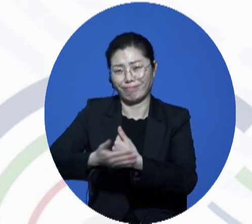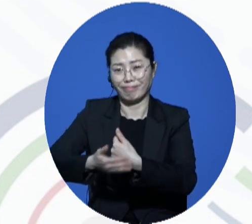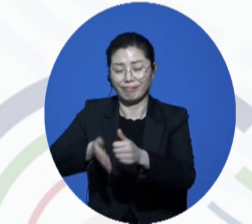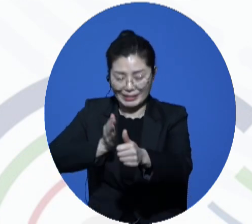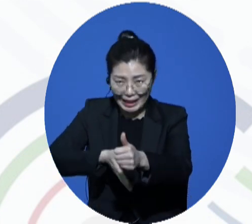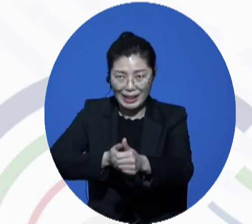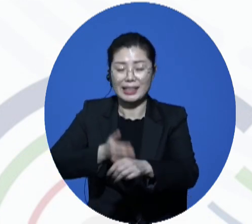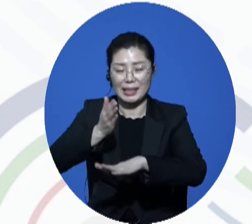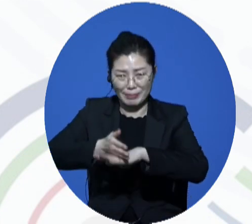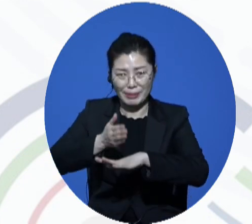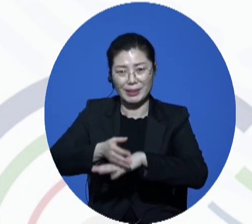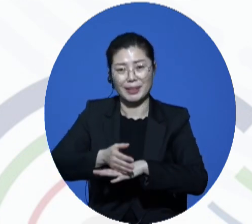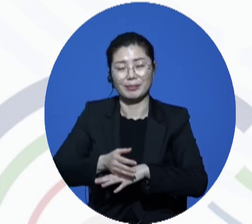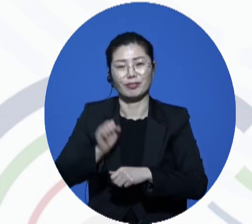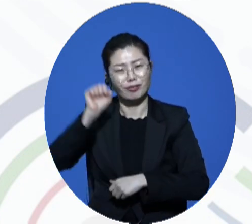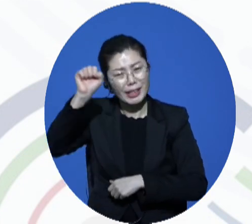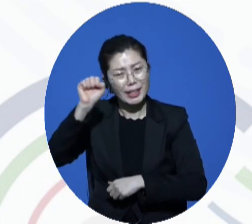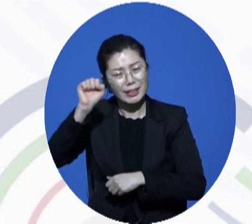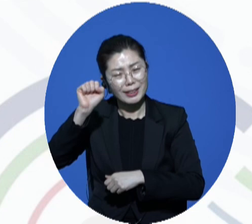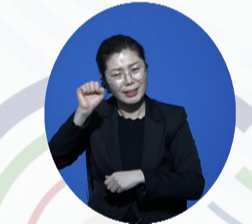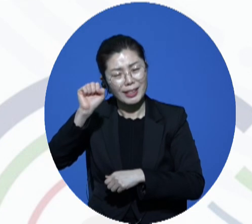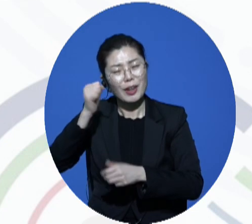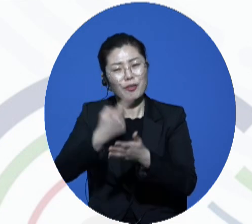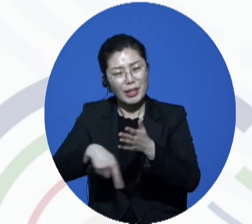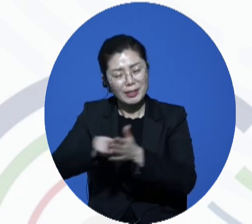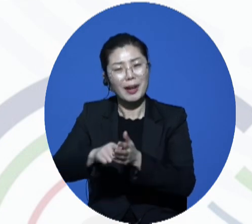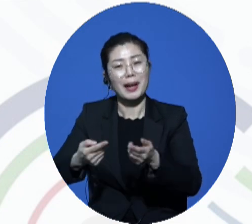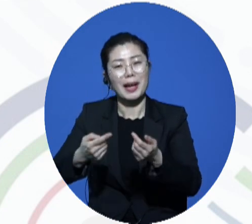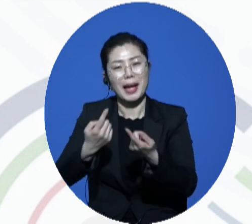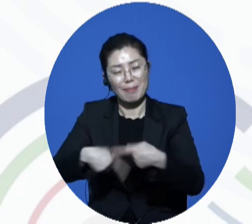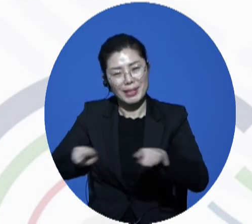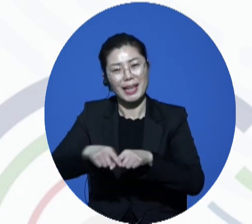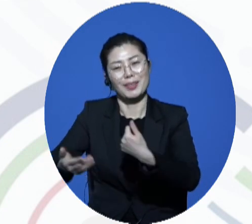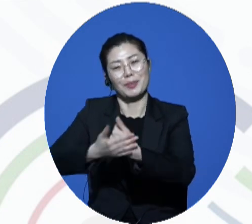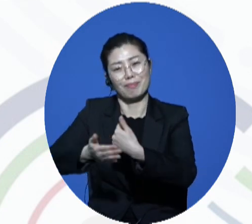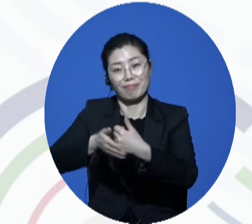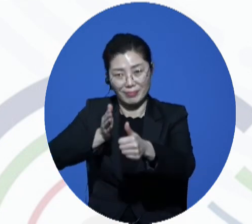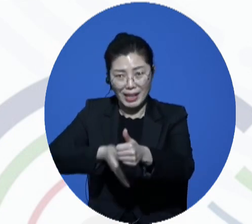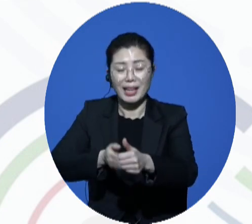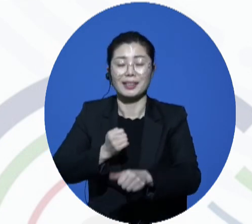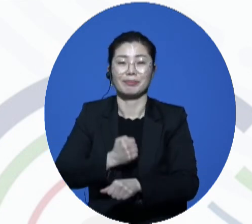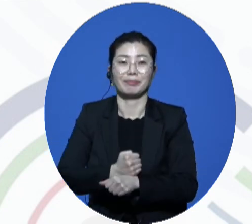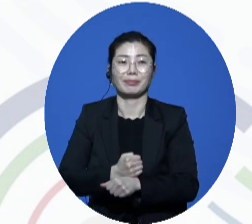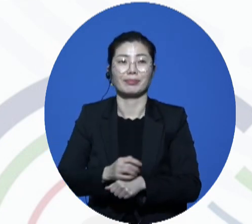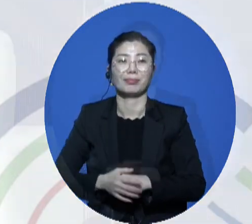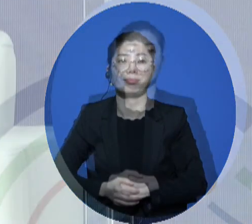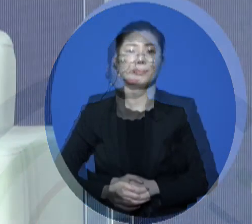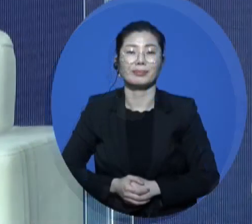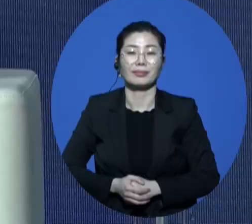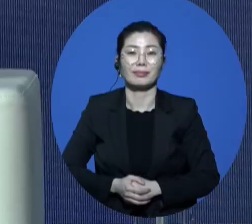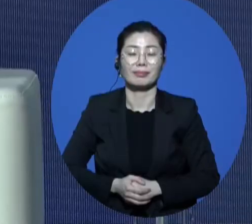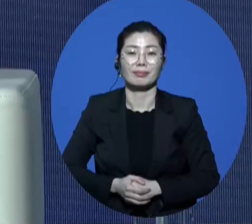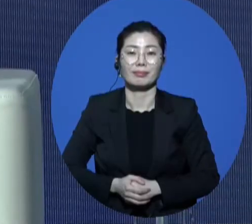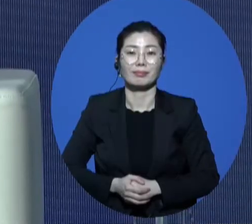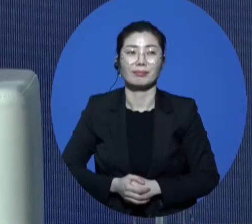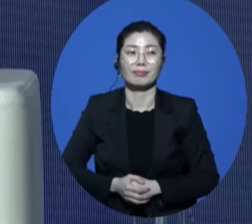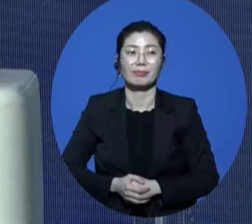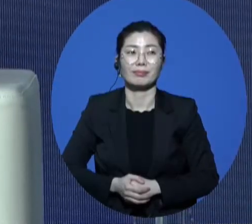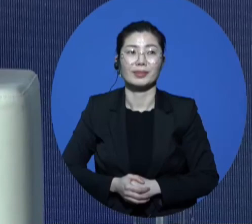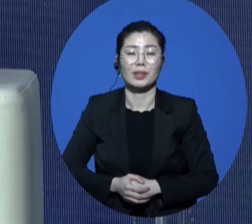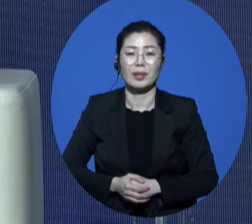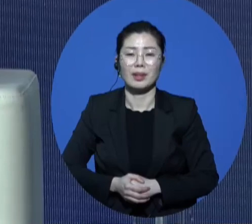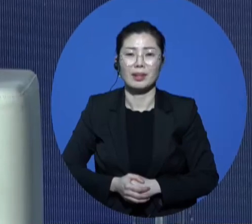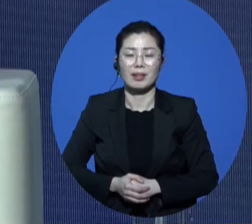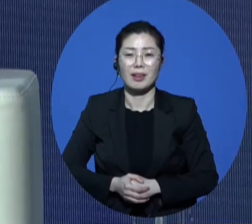고맙습니다. 예, 투쟁을 외쳐야 될 것 같은 발언이었습니다. 예, 주민재 예. 국장님. 예.